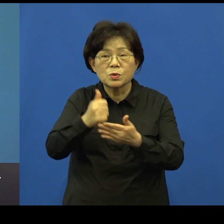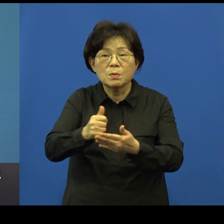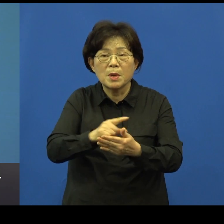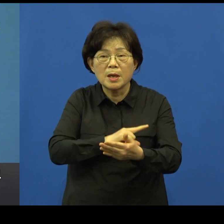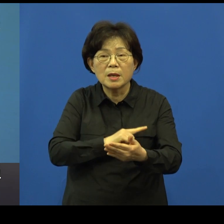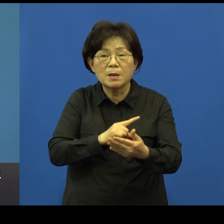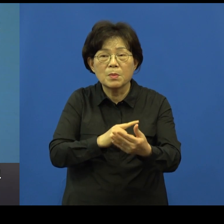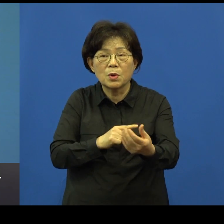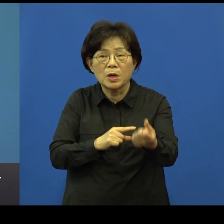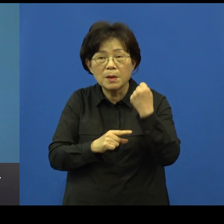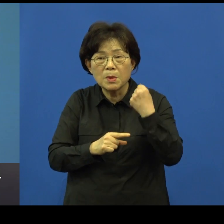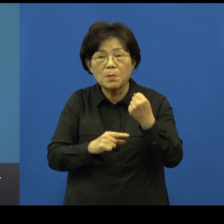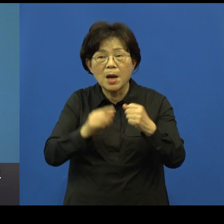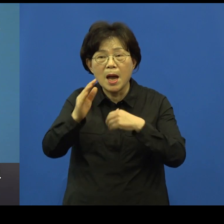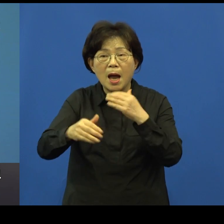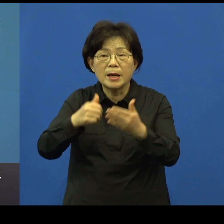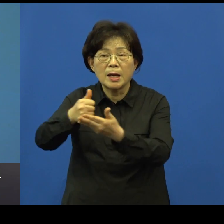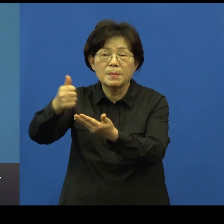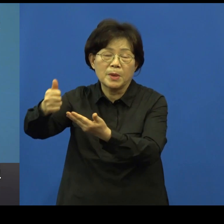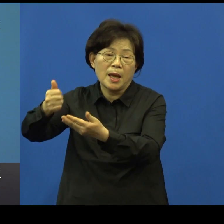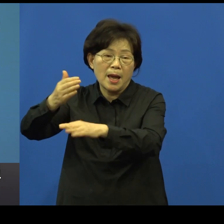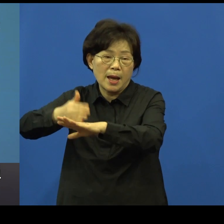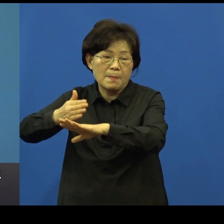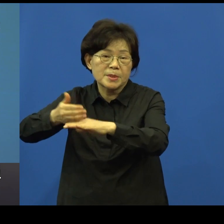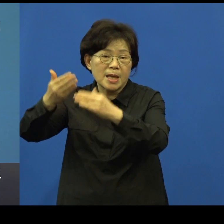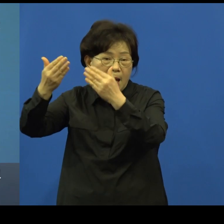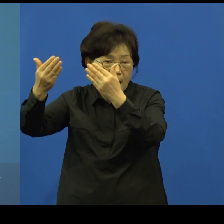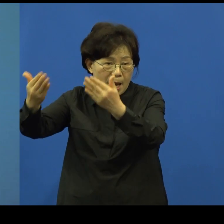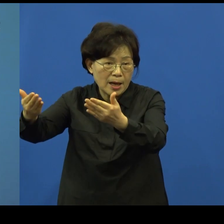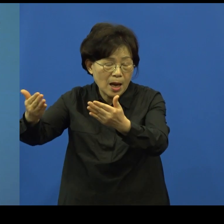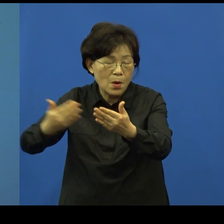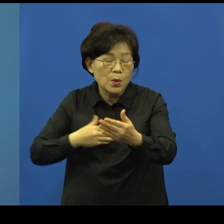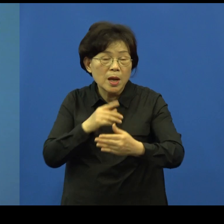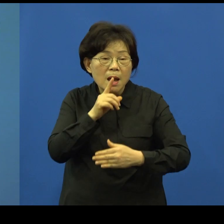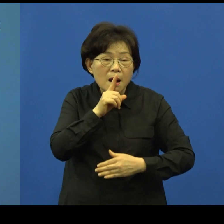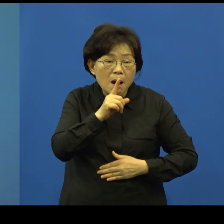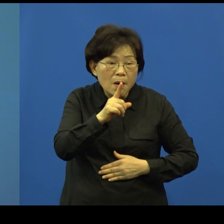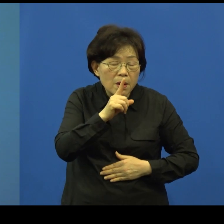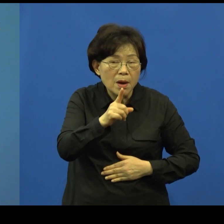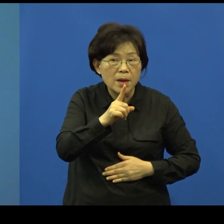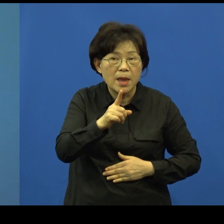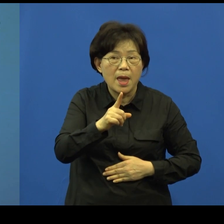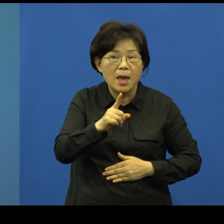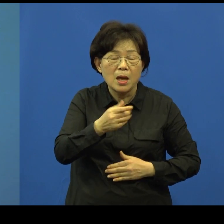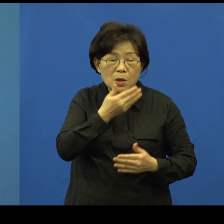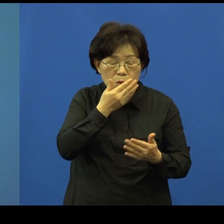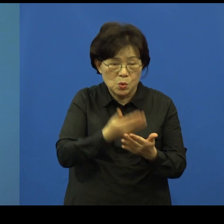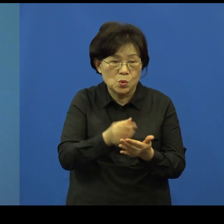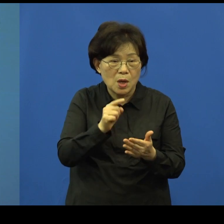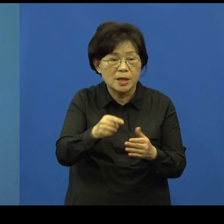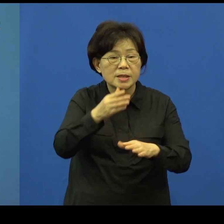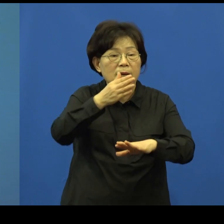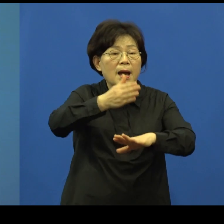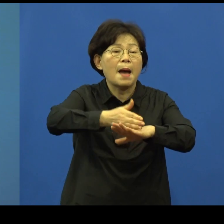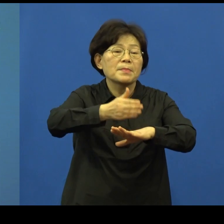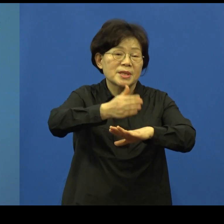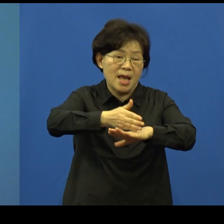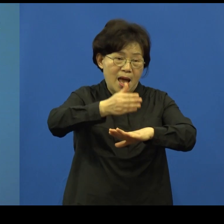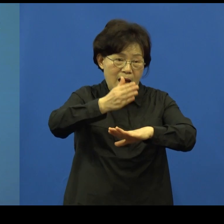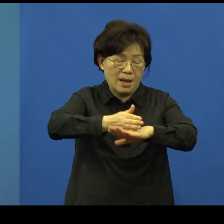하나님 아버지께 감사하라. 감사하라. 자, 우리 언어에 굉장히 중요한 게 감사예요.